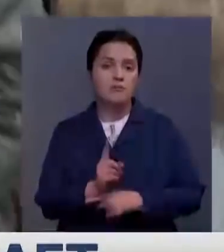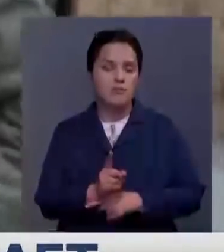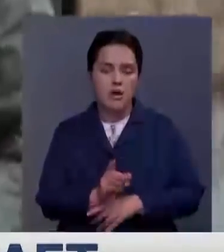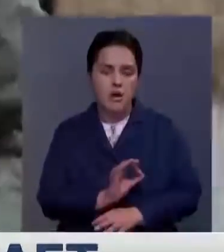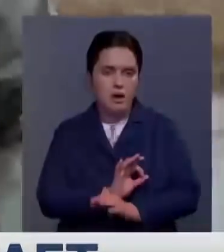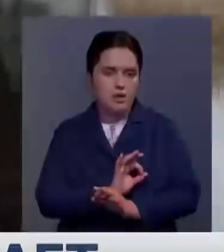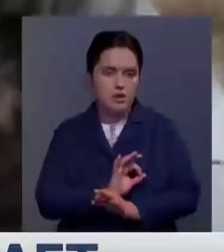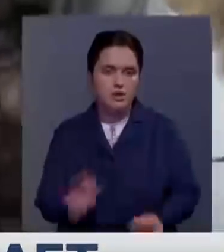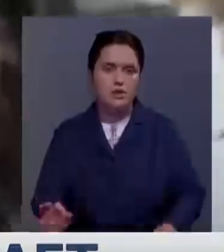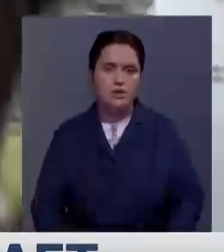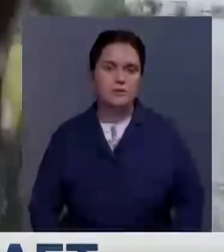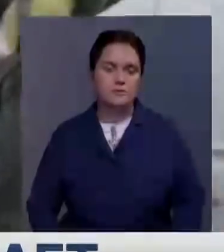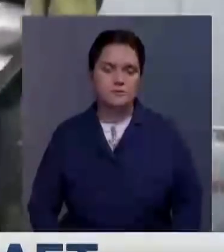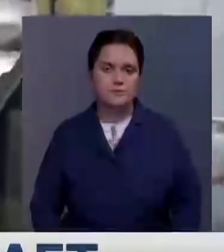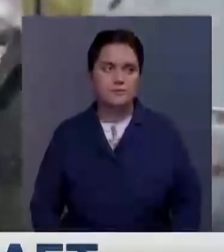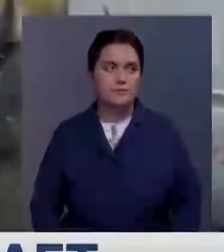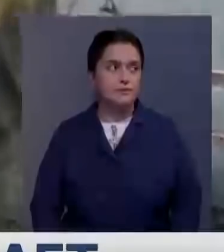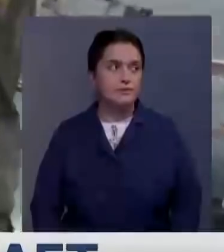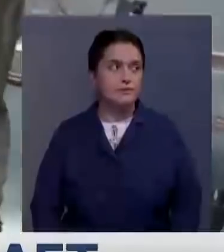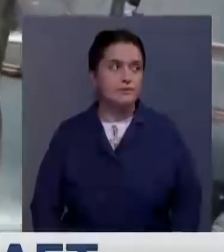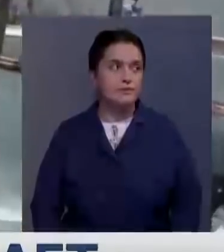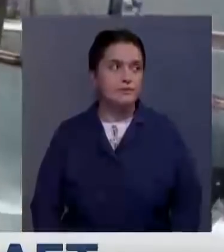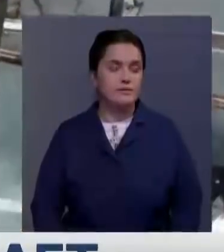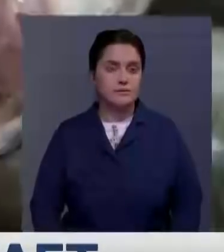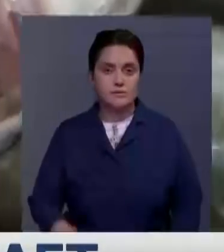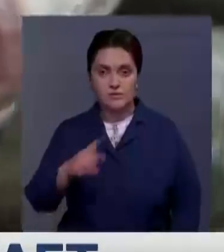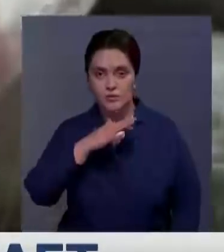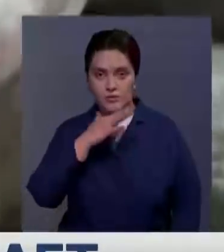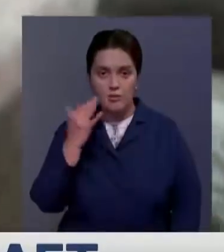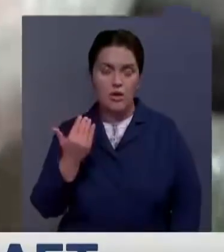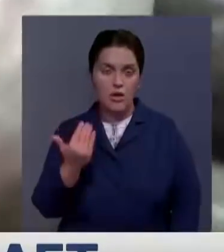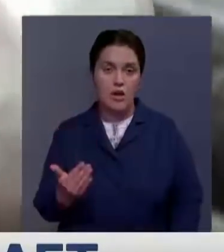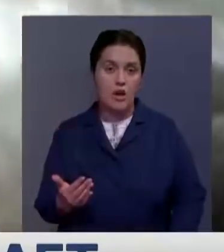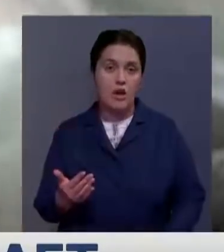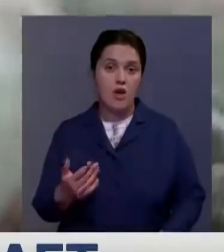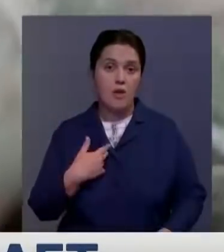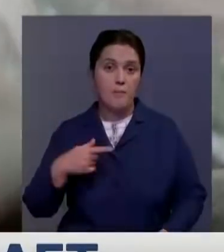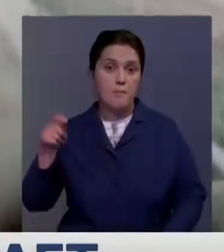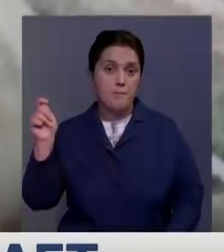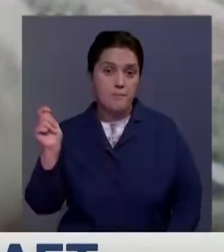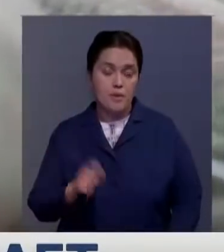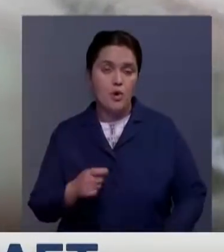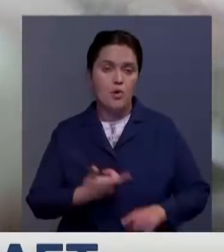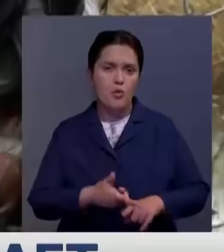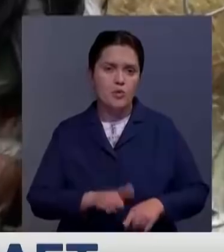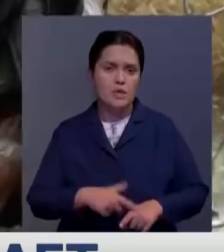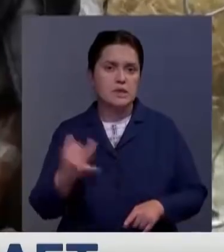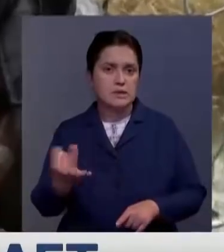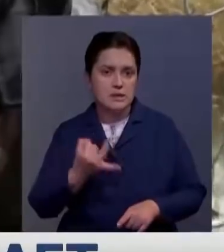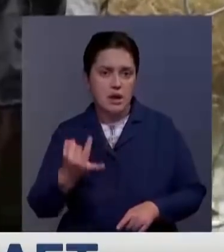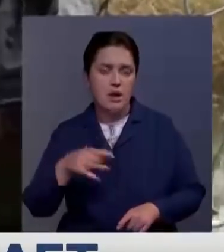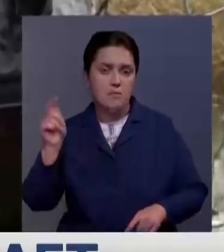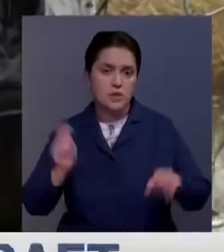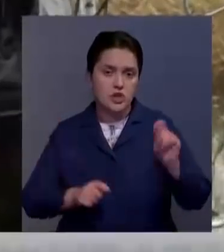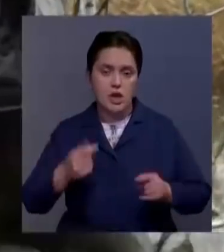отличный. Ну да. Серебро Саумалколя. После нашего приезда очень сильно заинтересовались, приезжали,